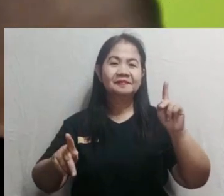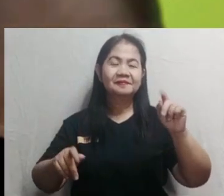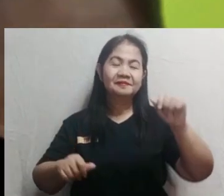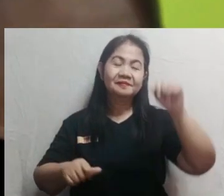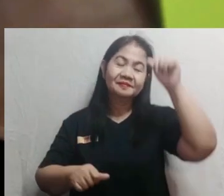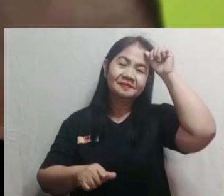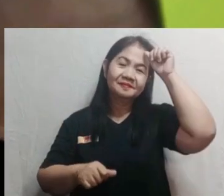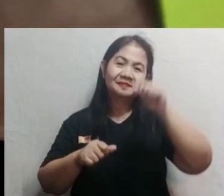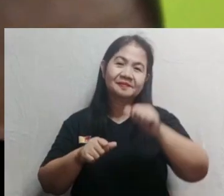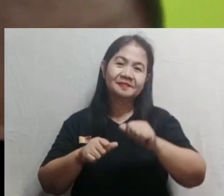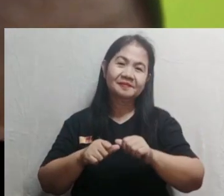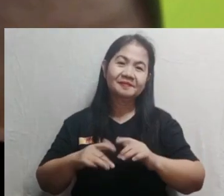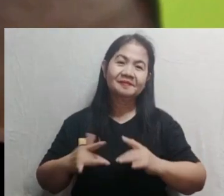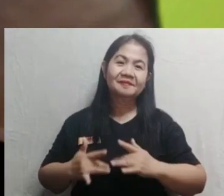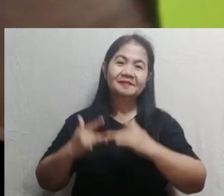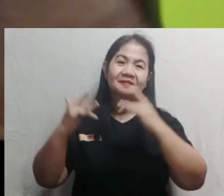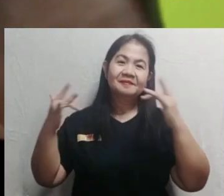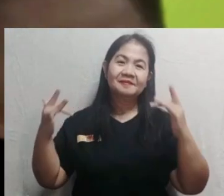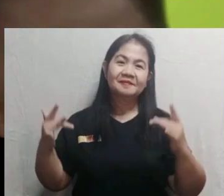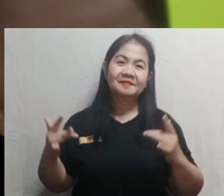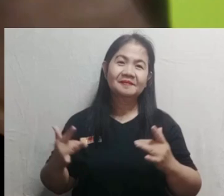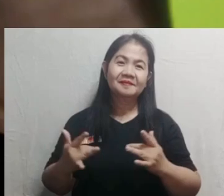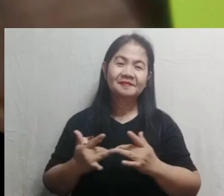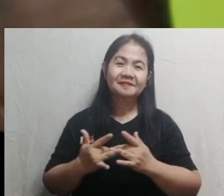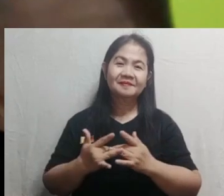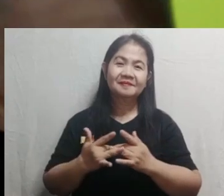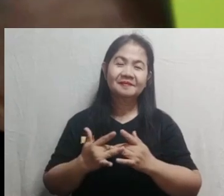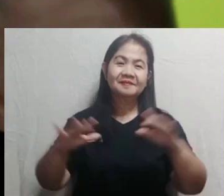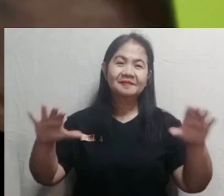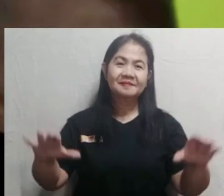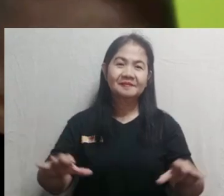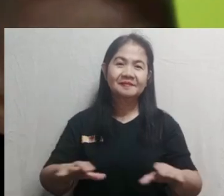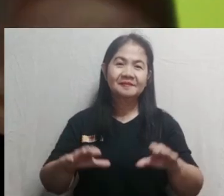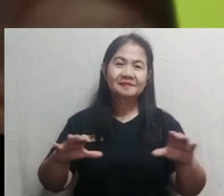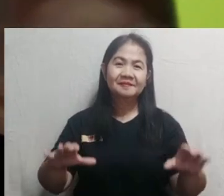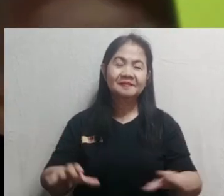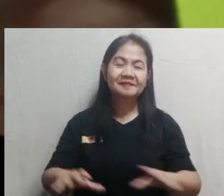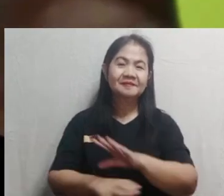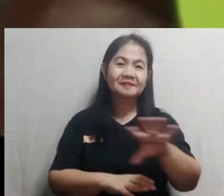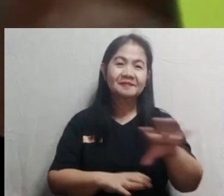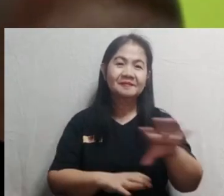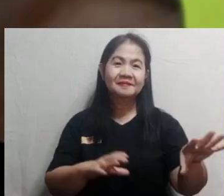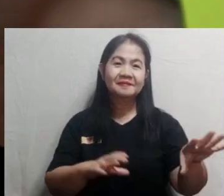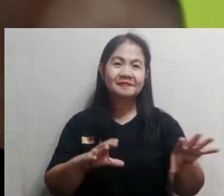isa-isip, isa puso, at sa gawa mabubuo.